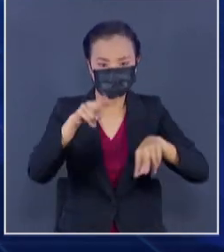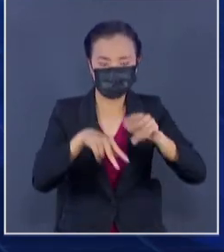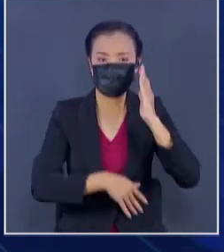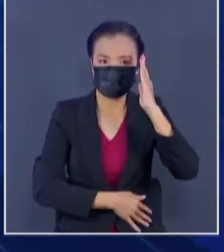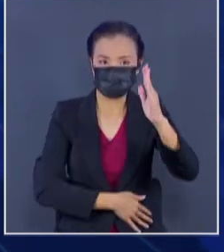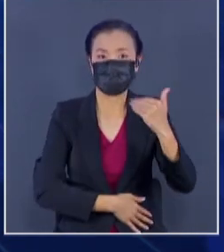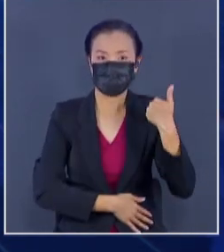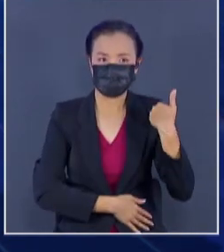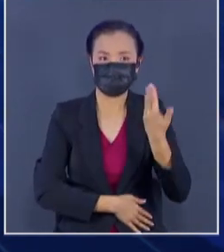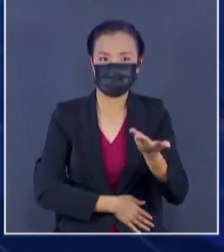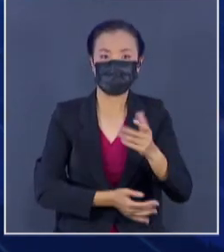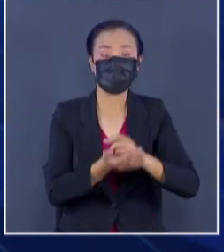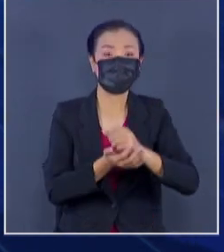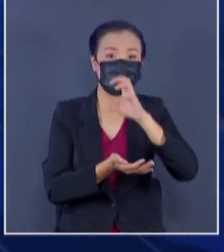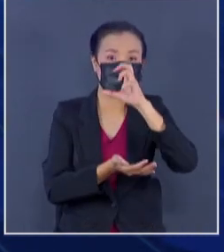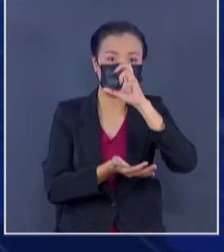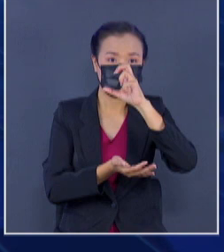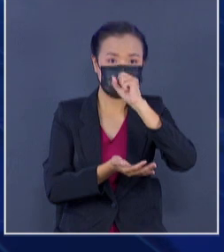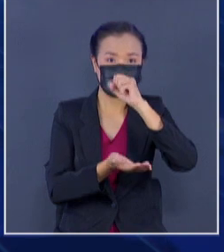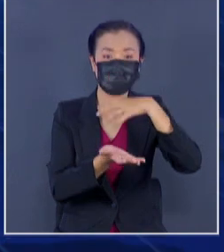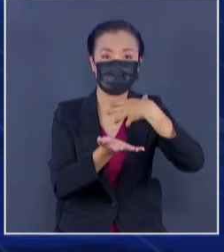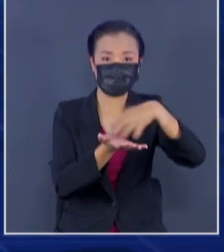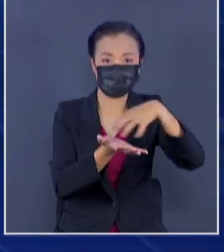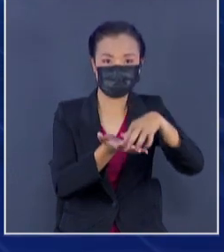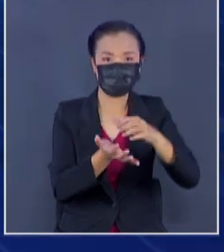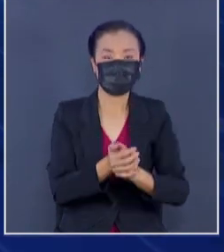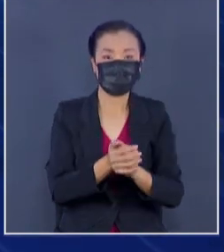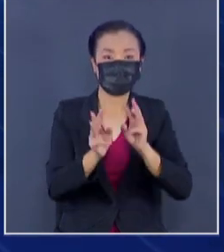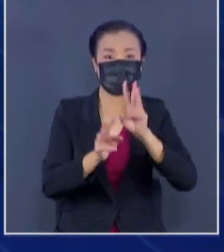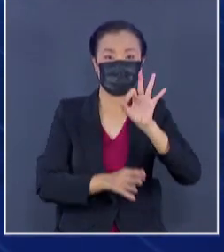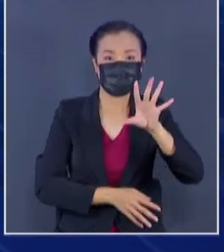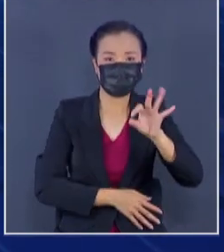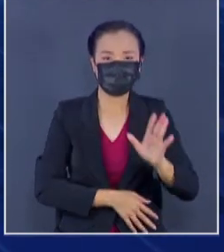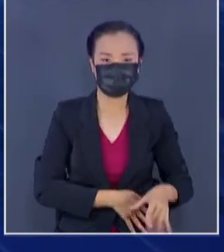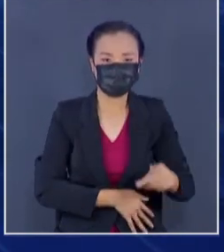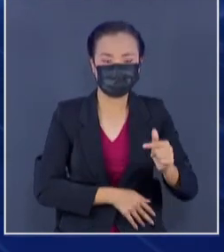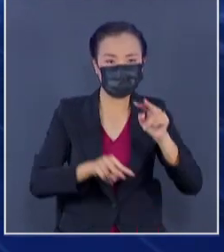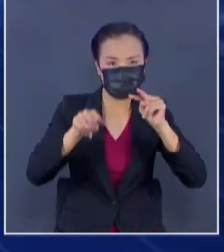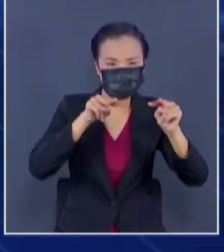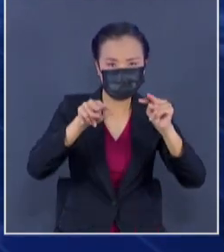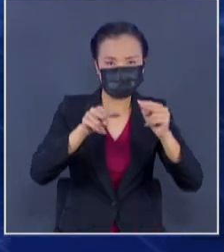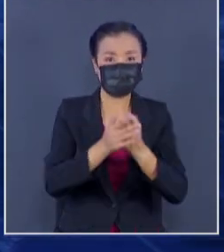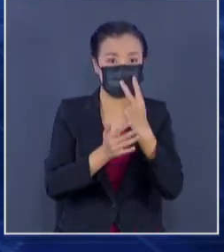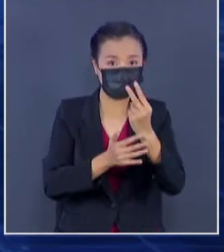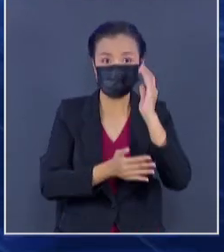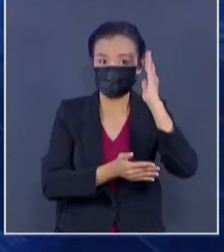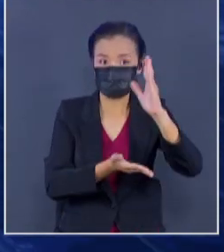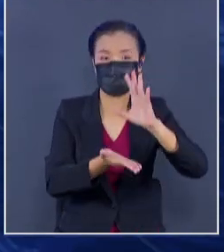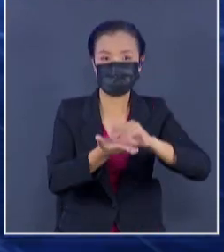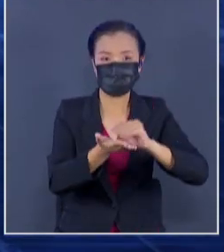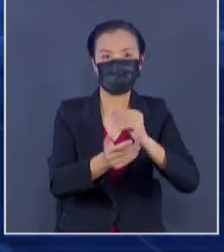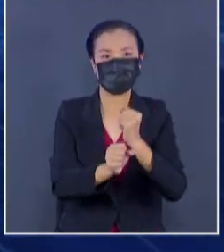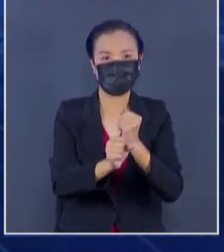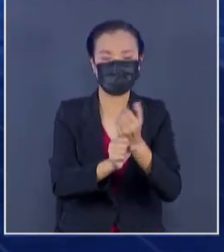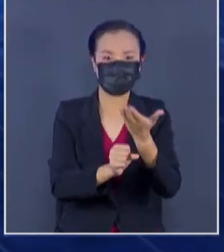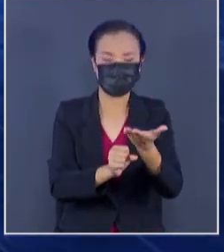อครับนี่เป็นการเปิดเผยโดย Facebook ปฏิบัติการหมาเฝ้าบ้านหลังจากนี้จะมีความคืบหน้าอย่างไรเชื่อว่าปฏิบัติการหม